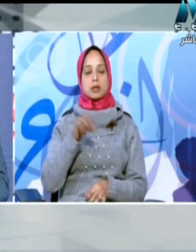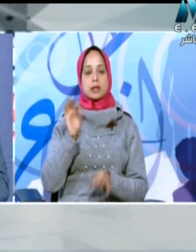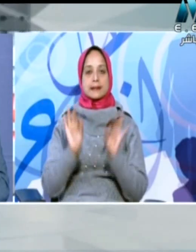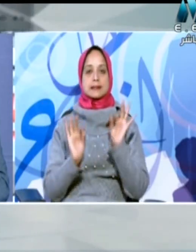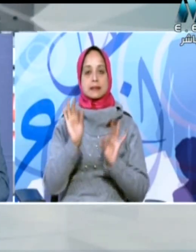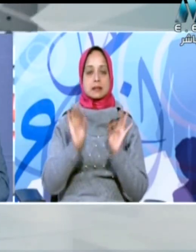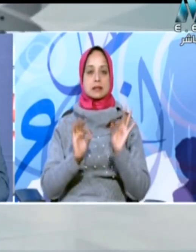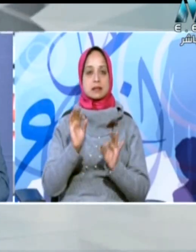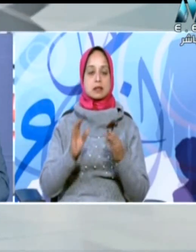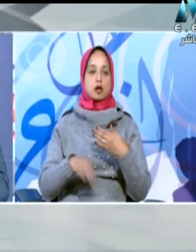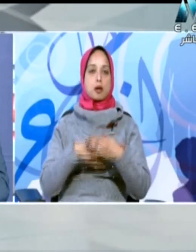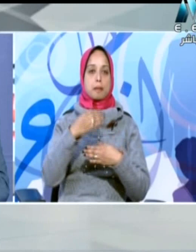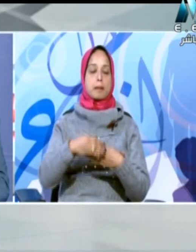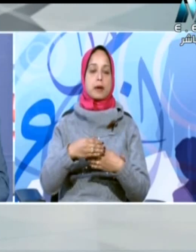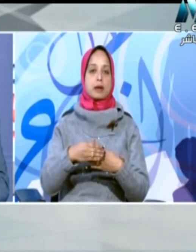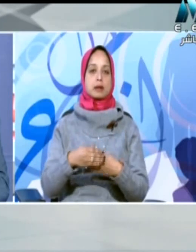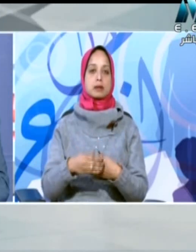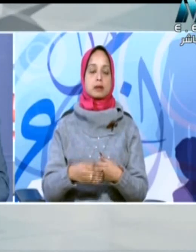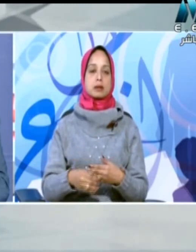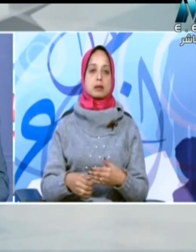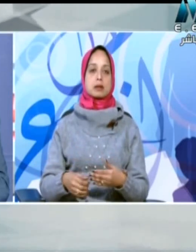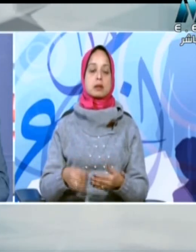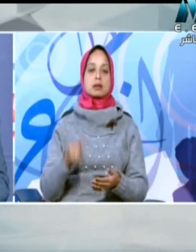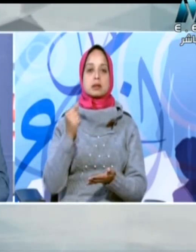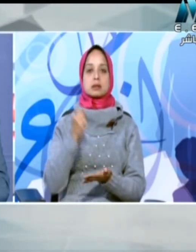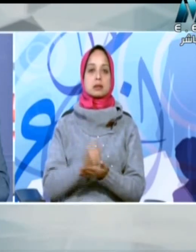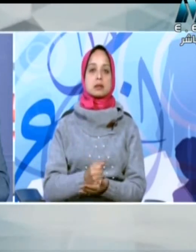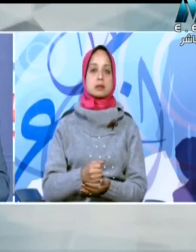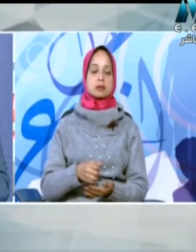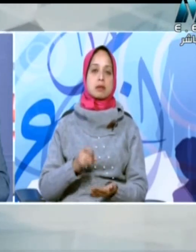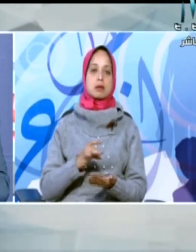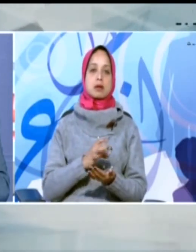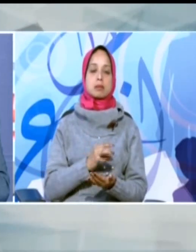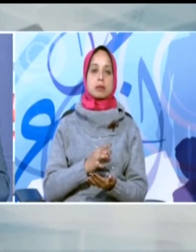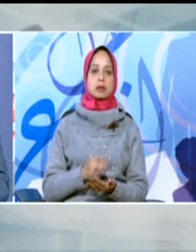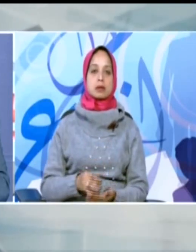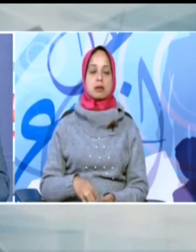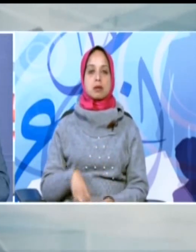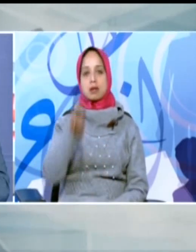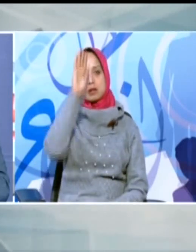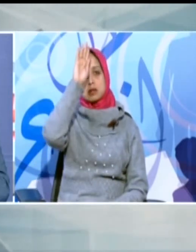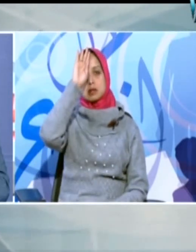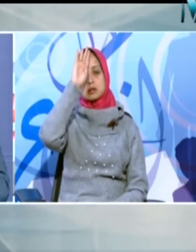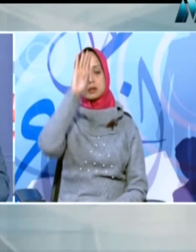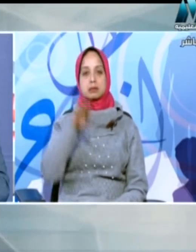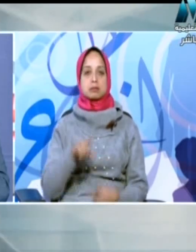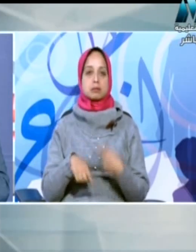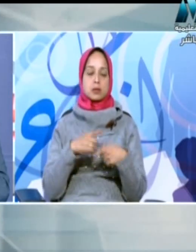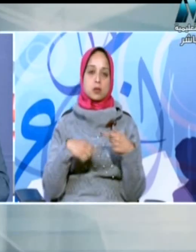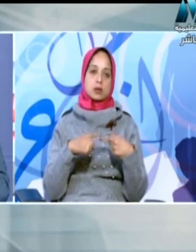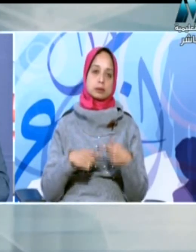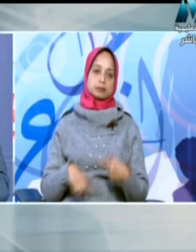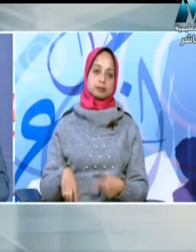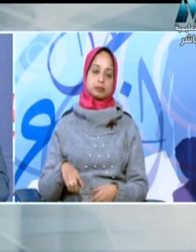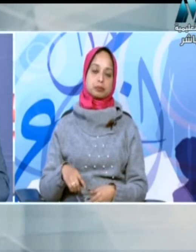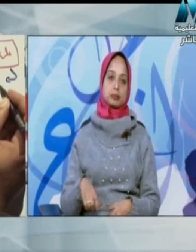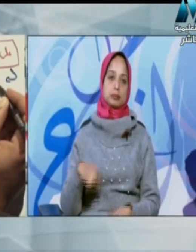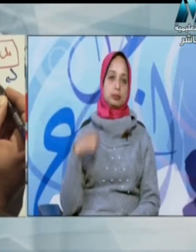عقب تقديم توفيق نسيم استقاله، من اللي كلفه؟ كلف الملك علي ماهر بتشكيل